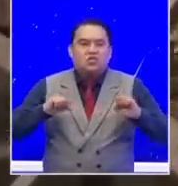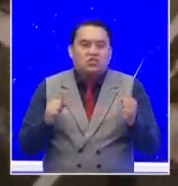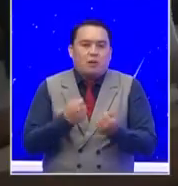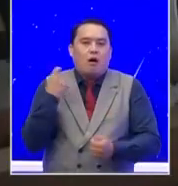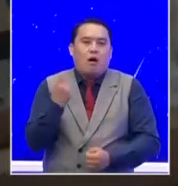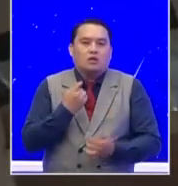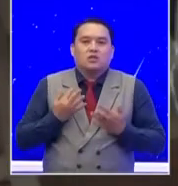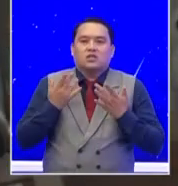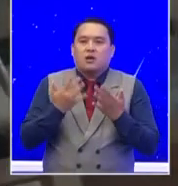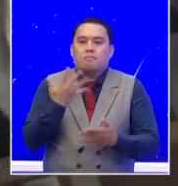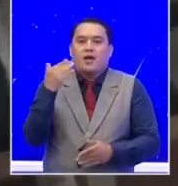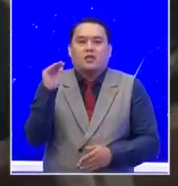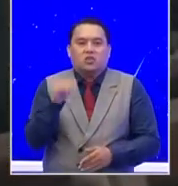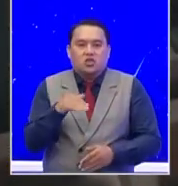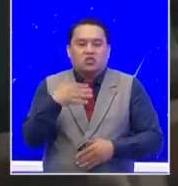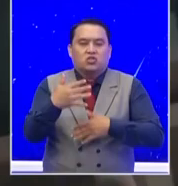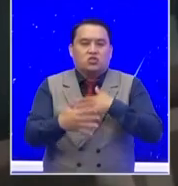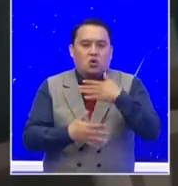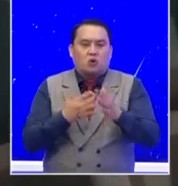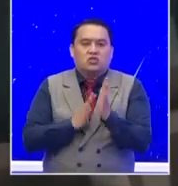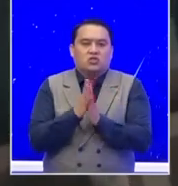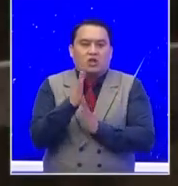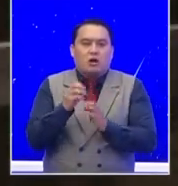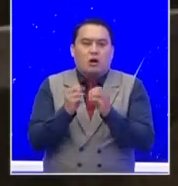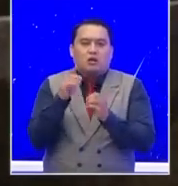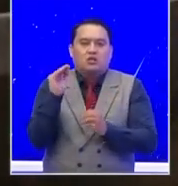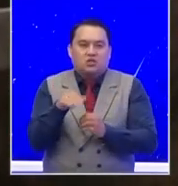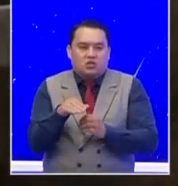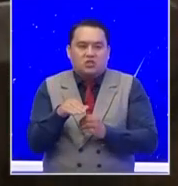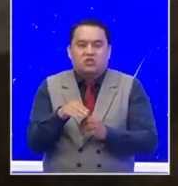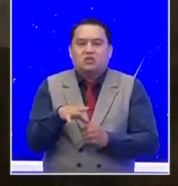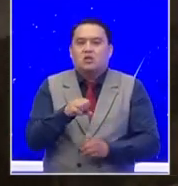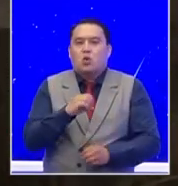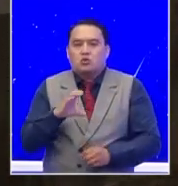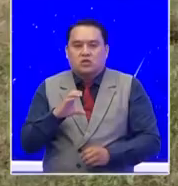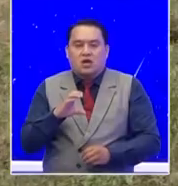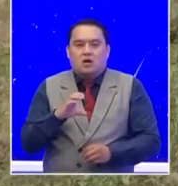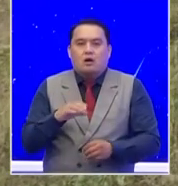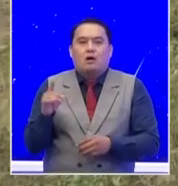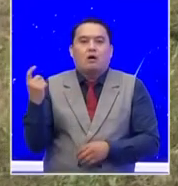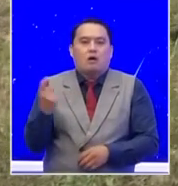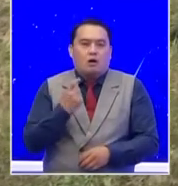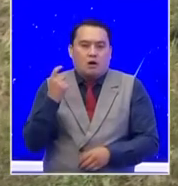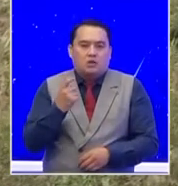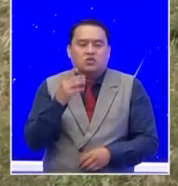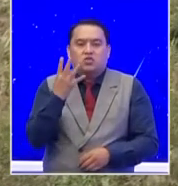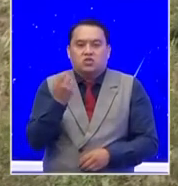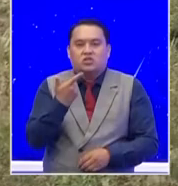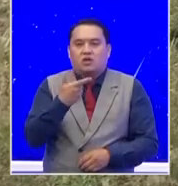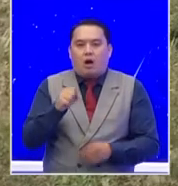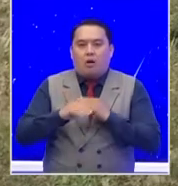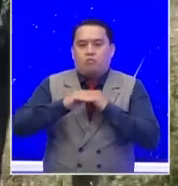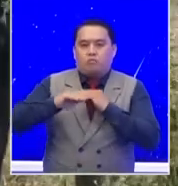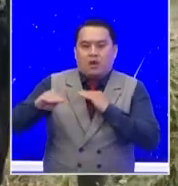хозяйства требуется 5000 рулона все на 11 тысяч тонн сенажа и силоса распоряжении хозяйства 400 гектаров полей